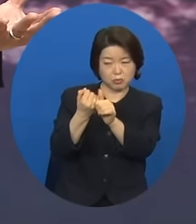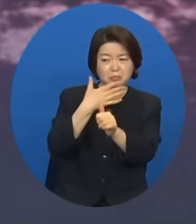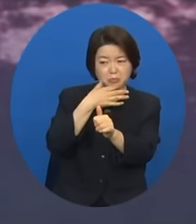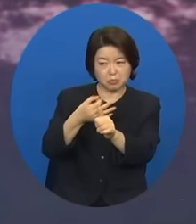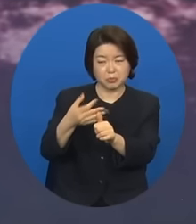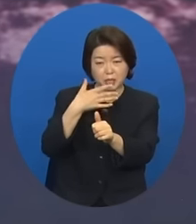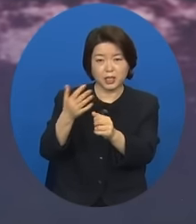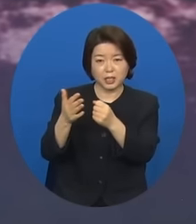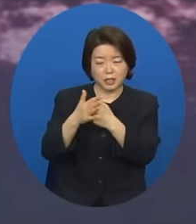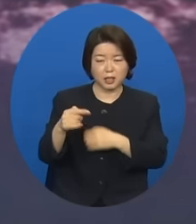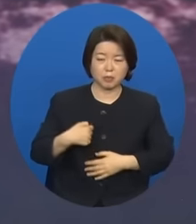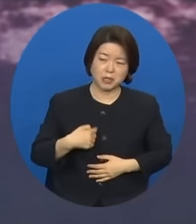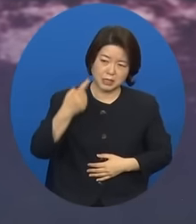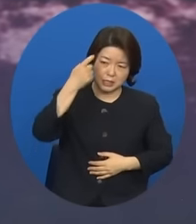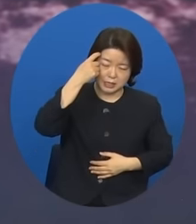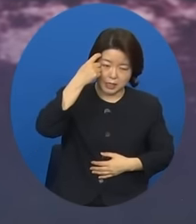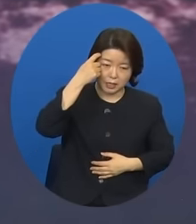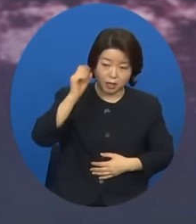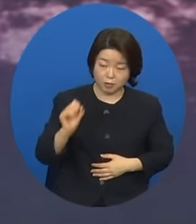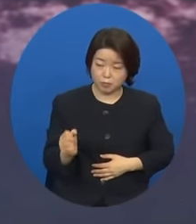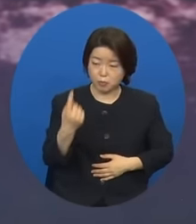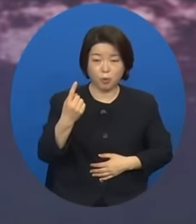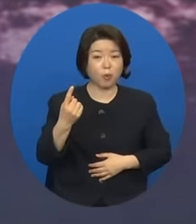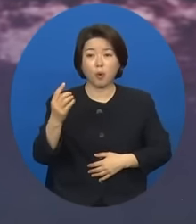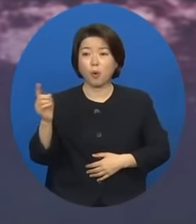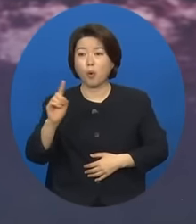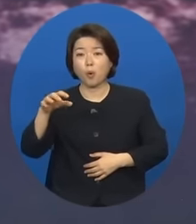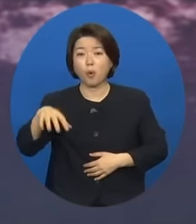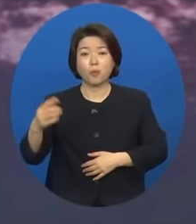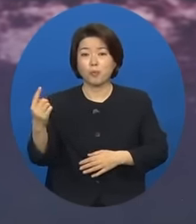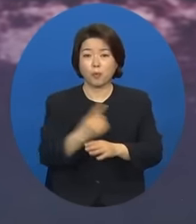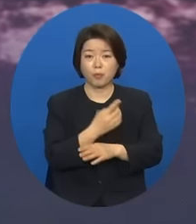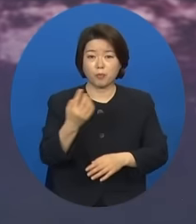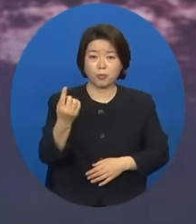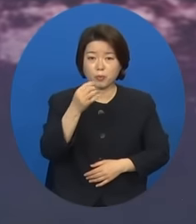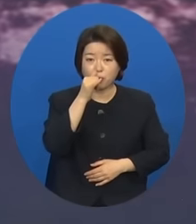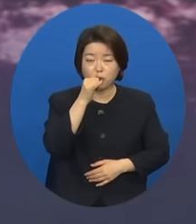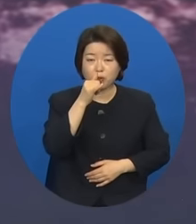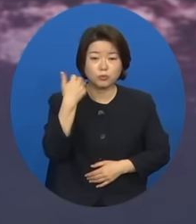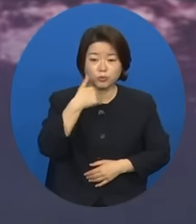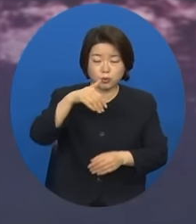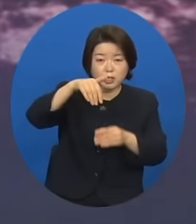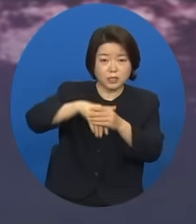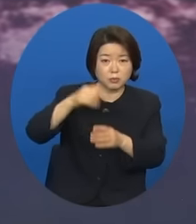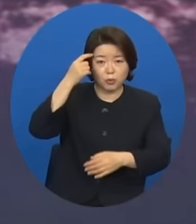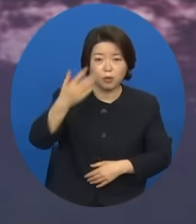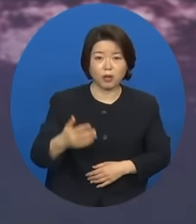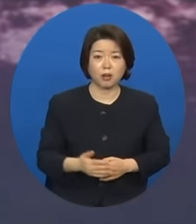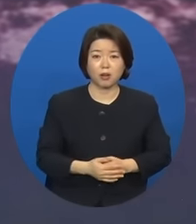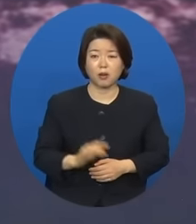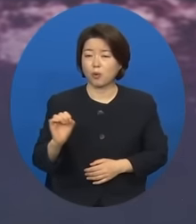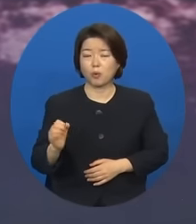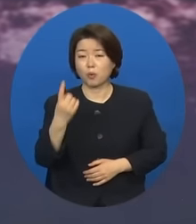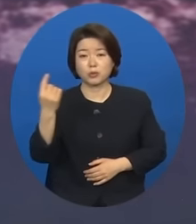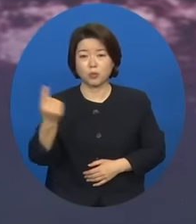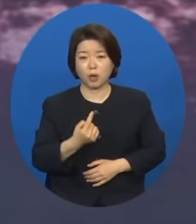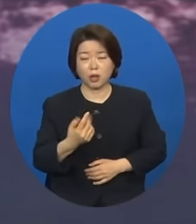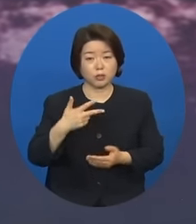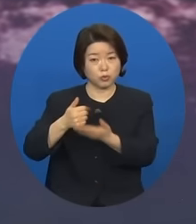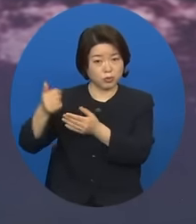불행하니까이 생각과가 어디서 왔냐 이거 누가 뿌린 씨앗이 이거 이거 이거 어디서 왔을까요이 주님이